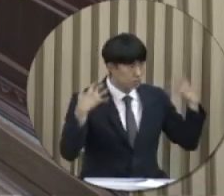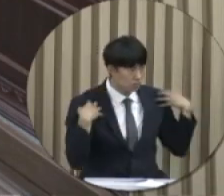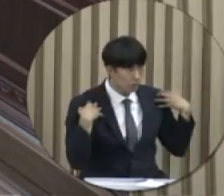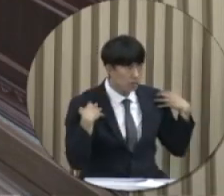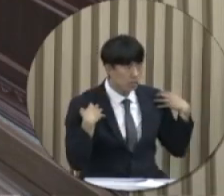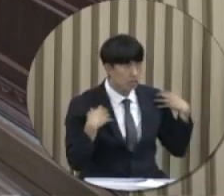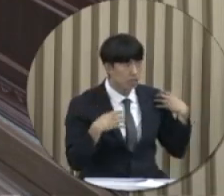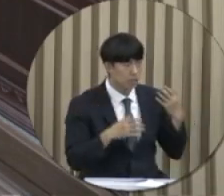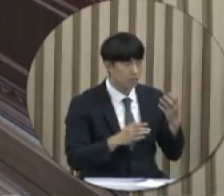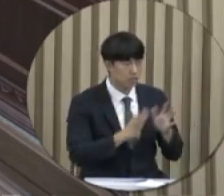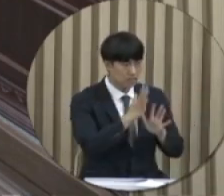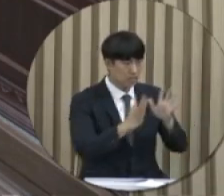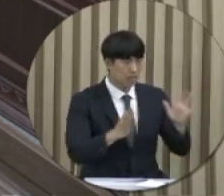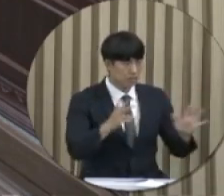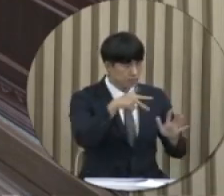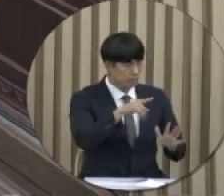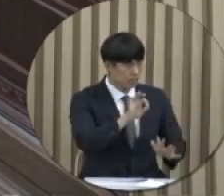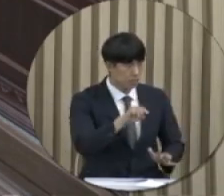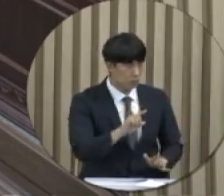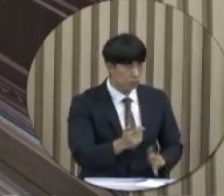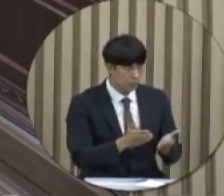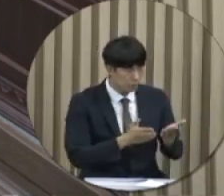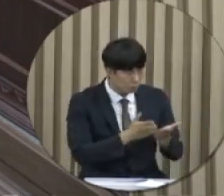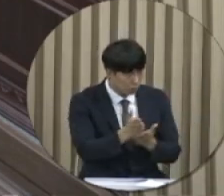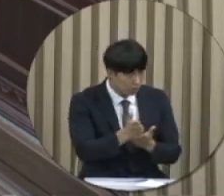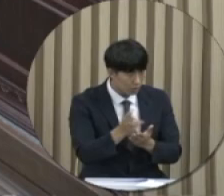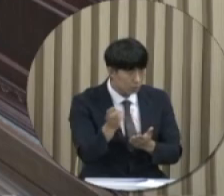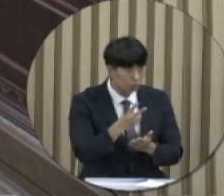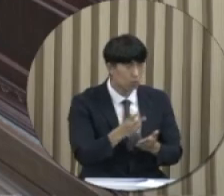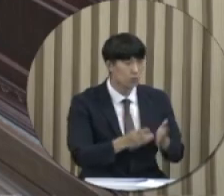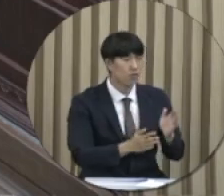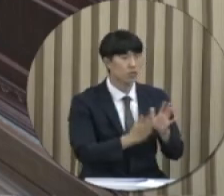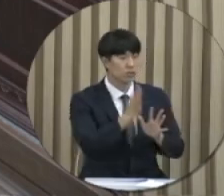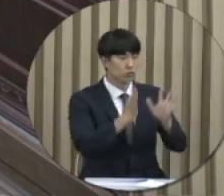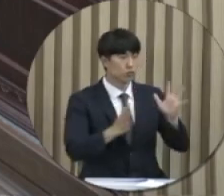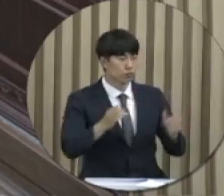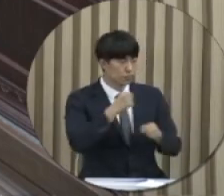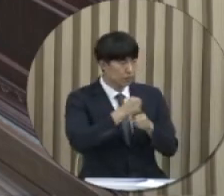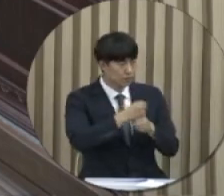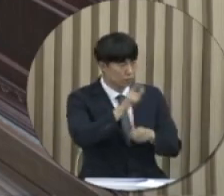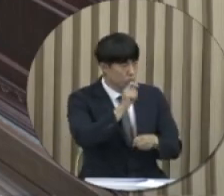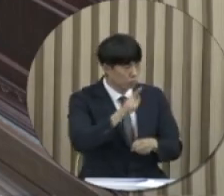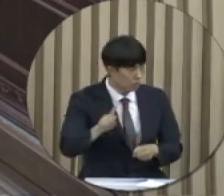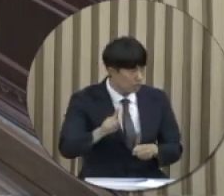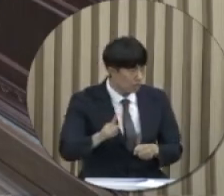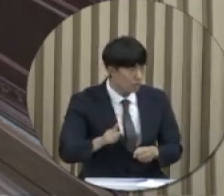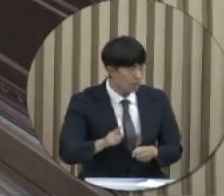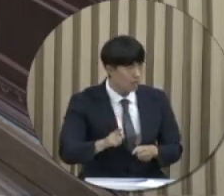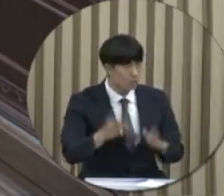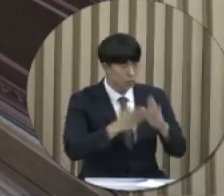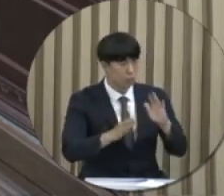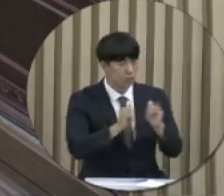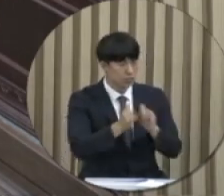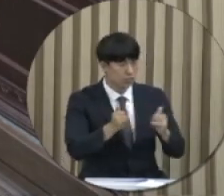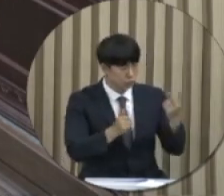그 산림자원과하고 산림청의 도시조성과의 그 사무관 두 분하고 통화를